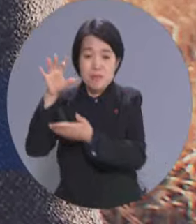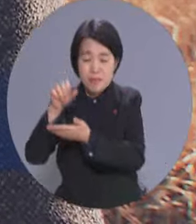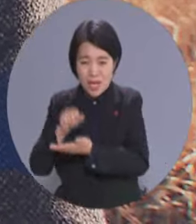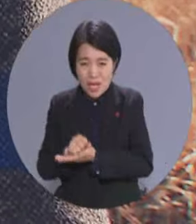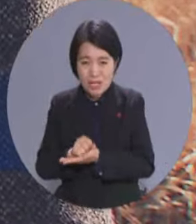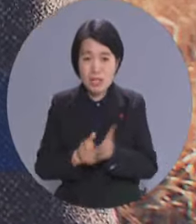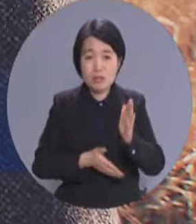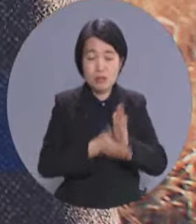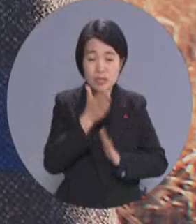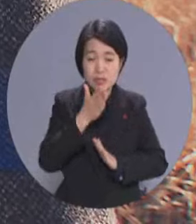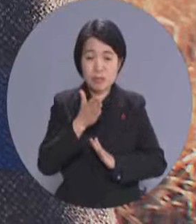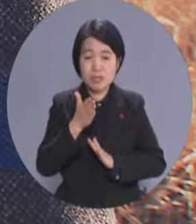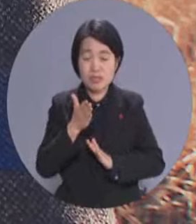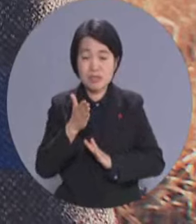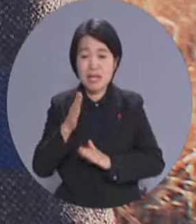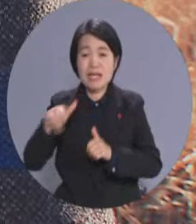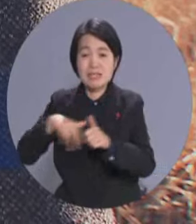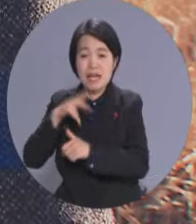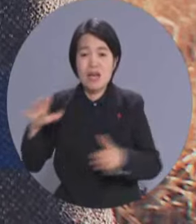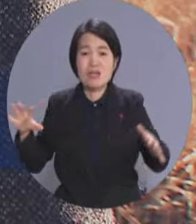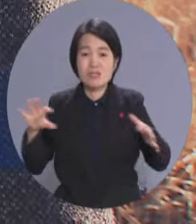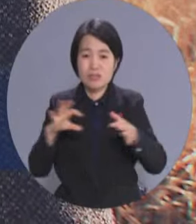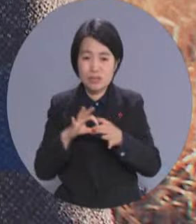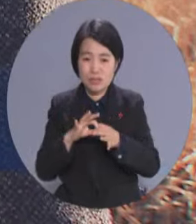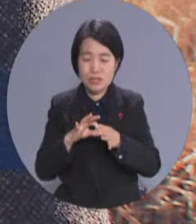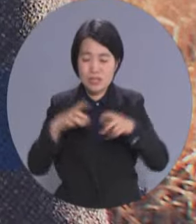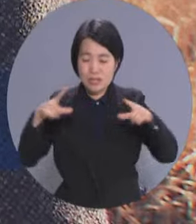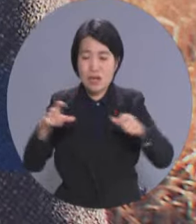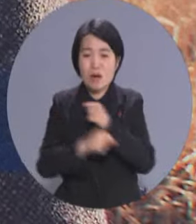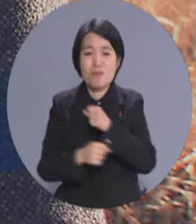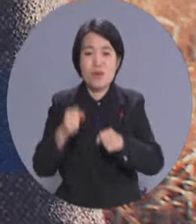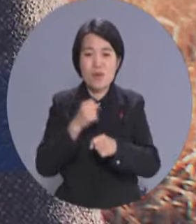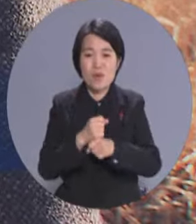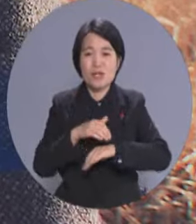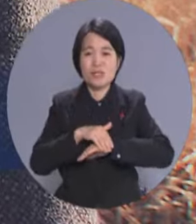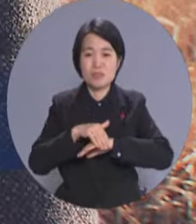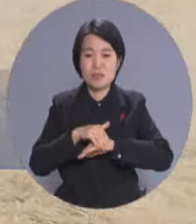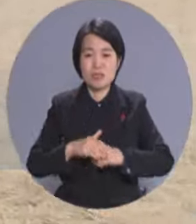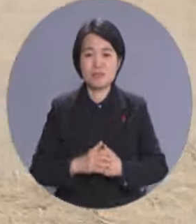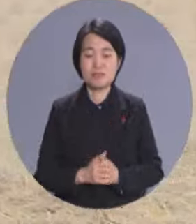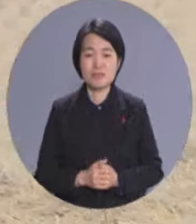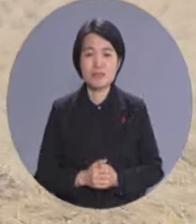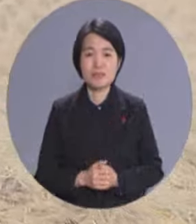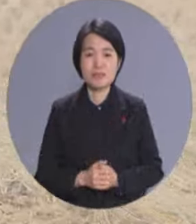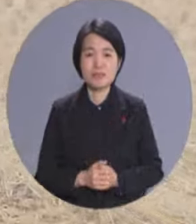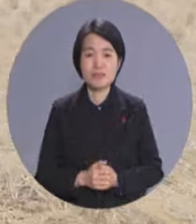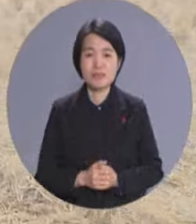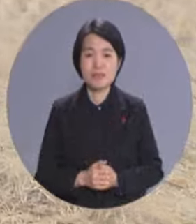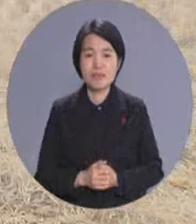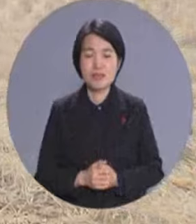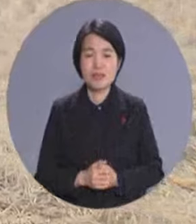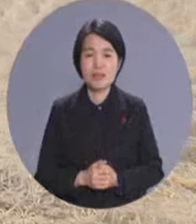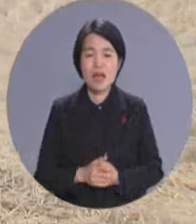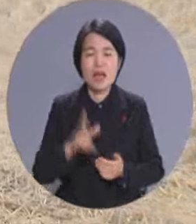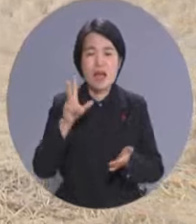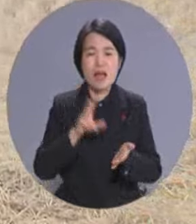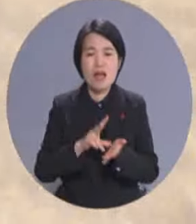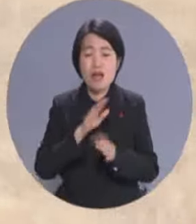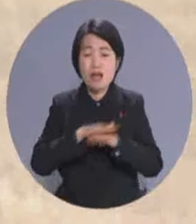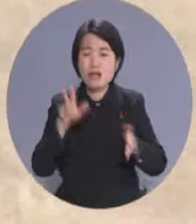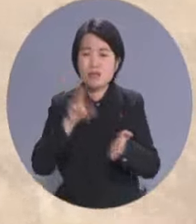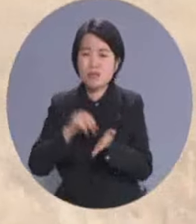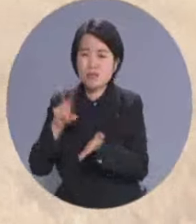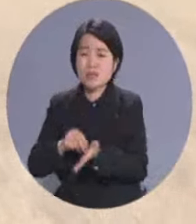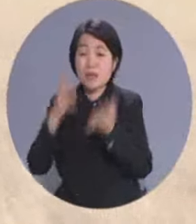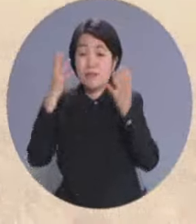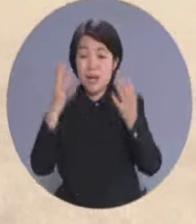확보하여 도심과 연결된 생태축을 복원해 나갈 계획입니다. 하지만 여전히 넘어야 할 산이 없지